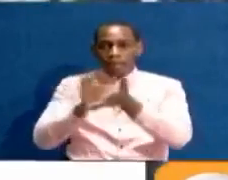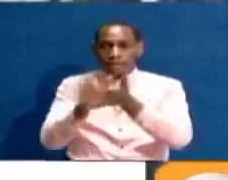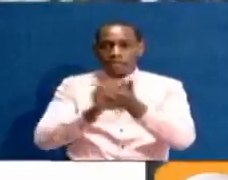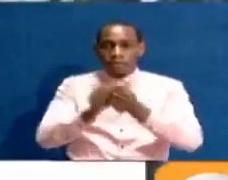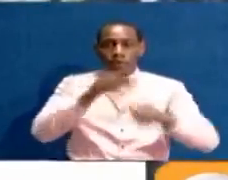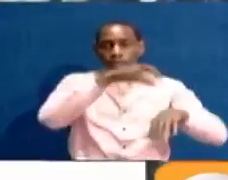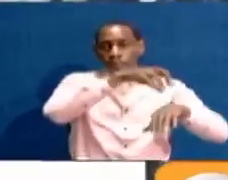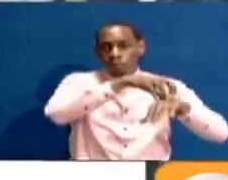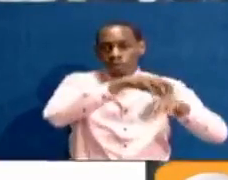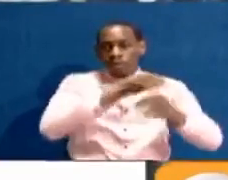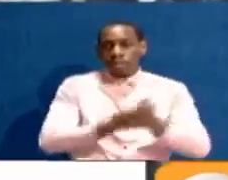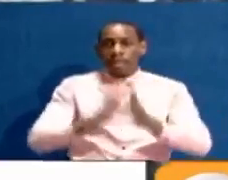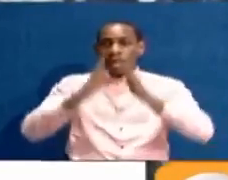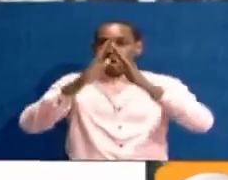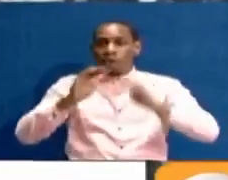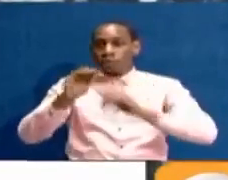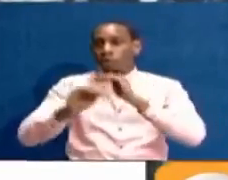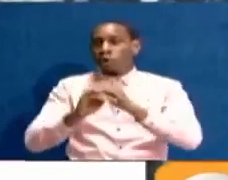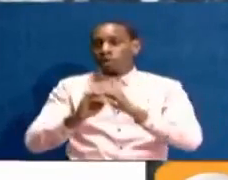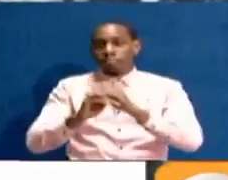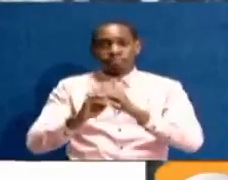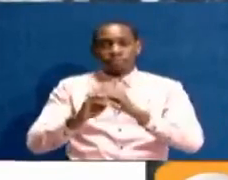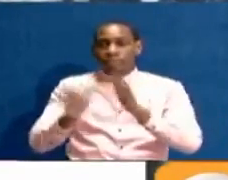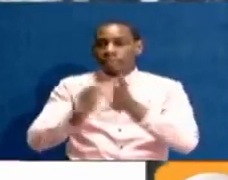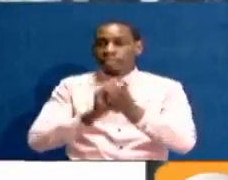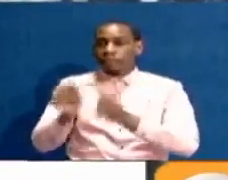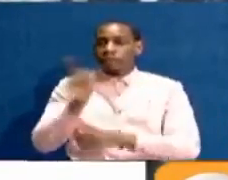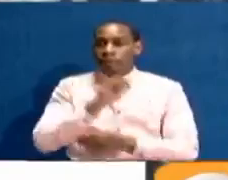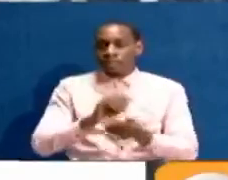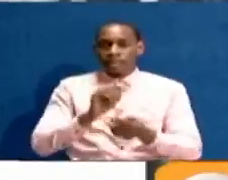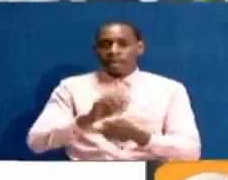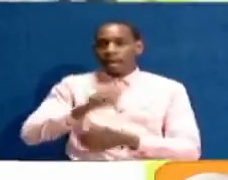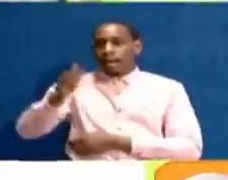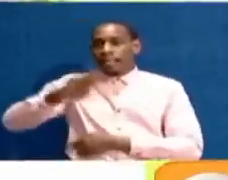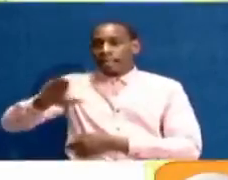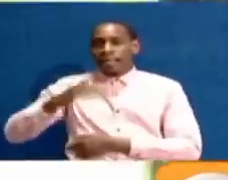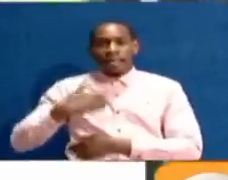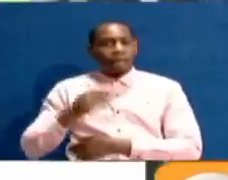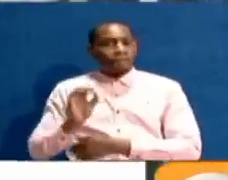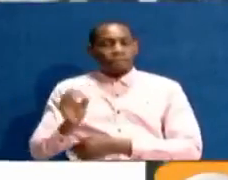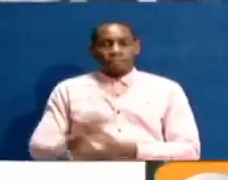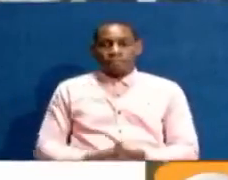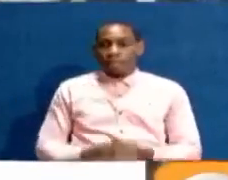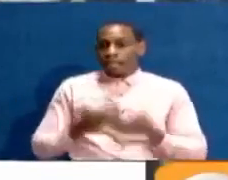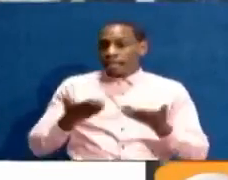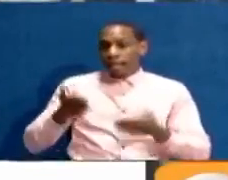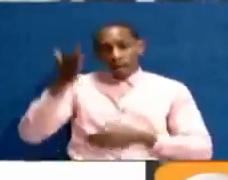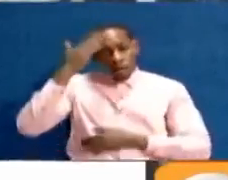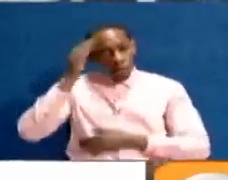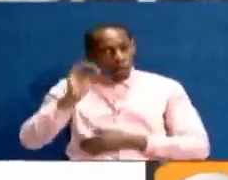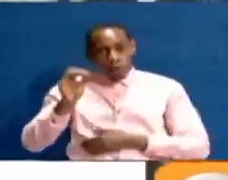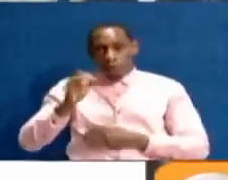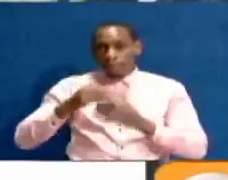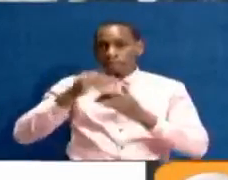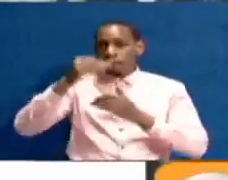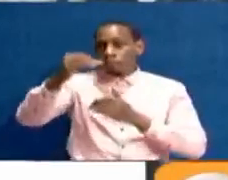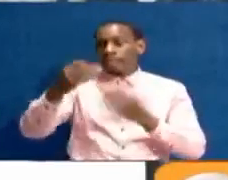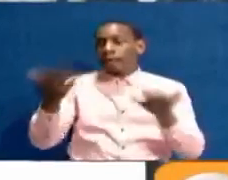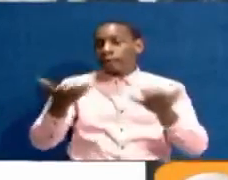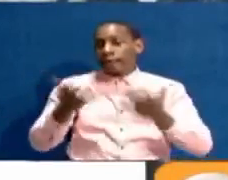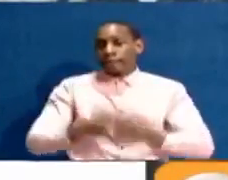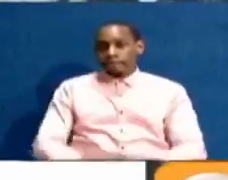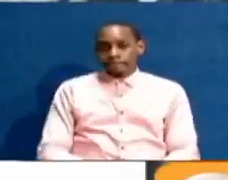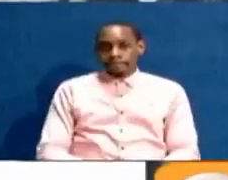msikitini manyumba zote zimeenda. Hatuna mahali pa kukaa. Sasa tujui tunaelekea wapi?